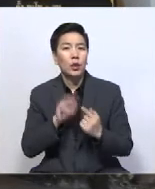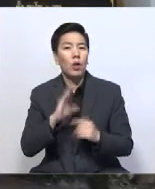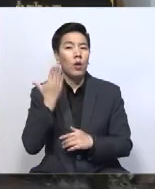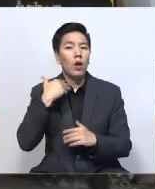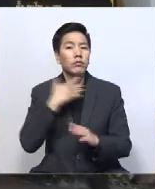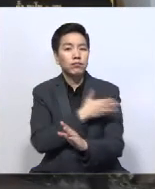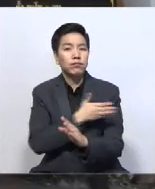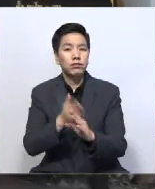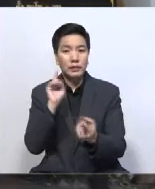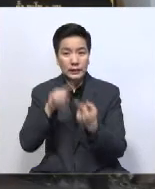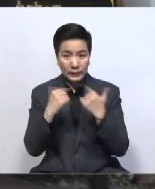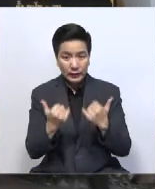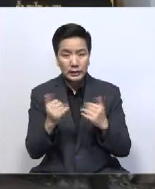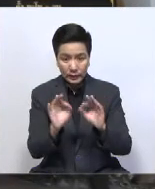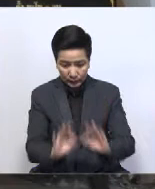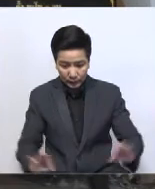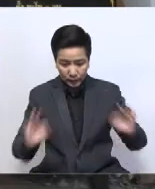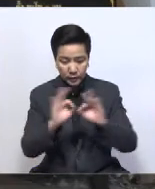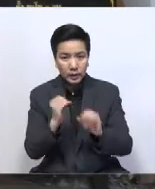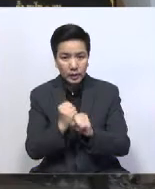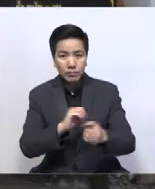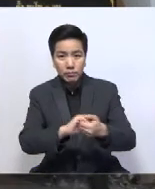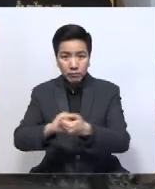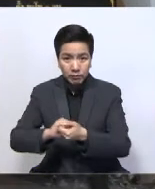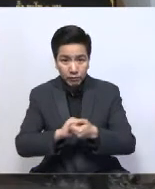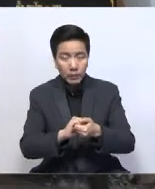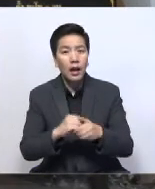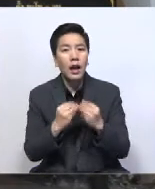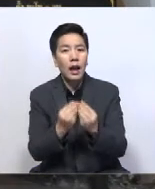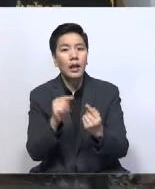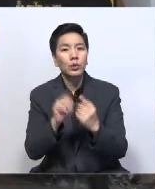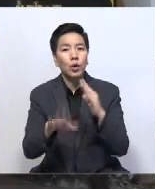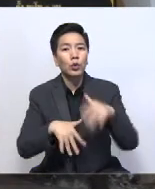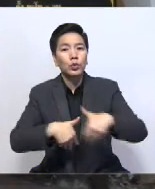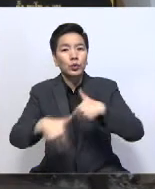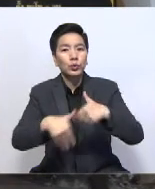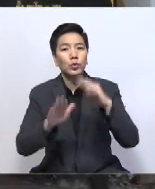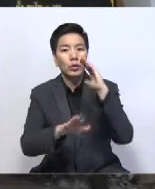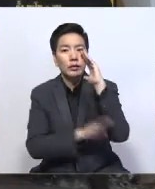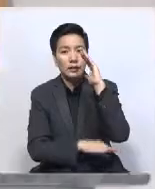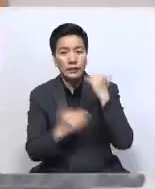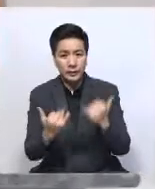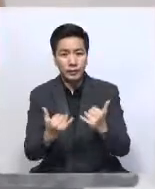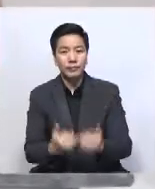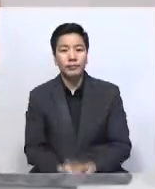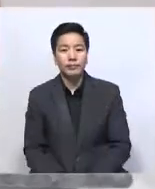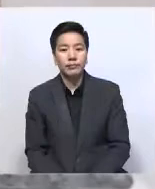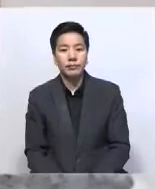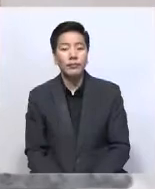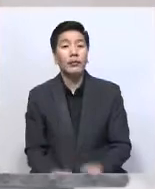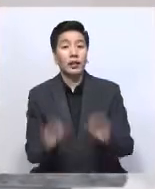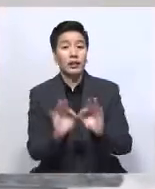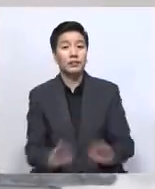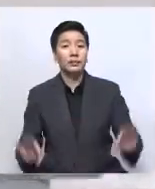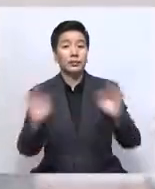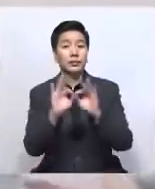จนถึงปัจจุบันและเป็นส่วนสำคัญในการสร้างความสันติสุขให้เกิดขึ้นในพื้นที่ของชุมชนชาวทรายขาวค่ะหัวใจสำคั